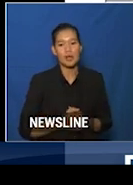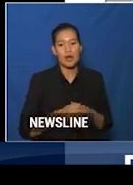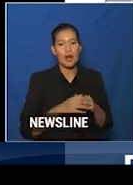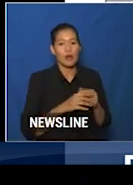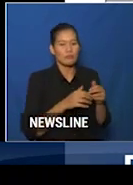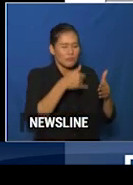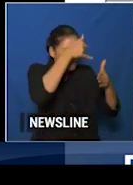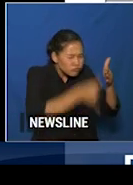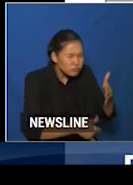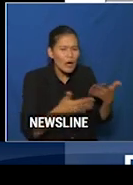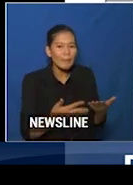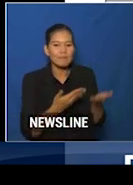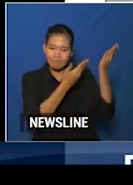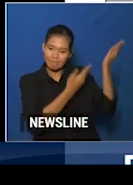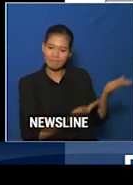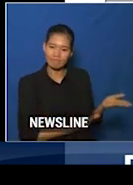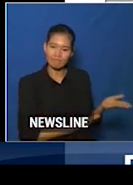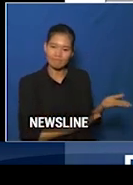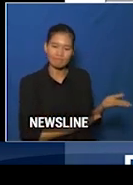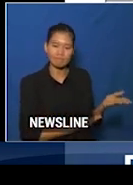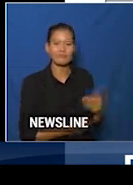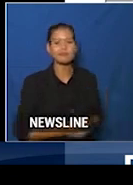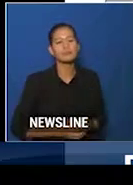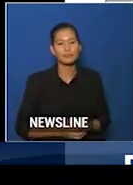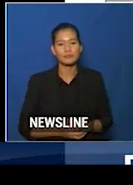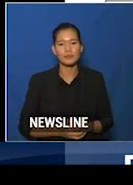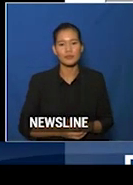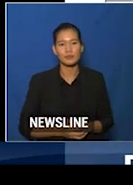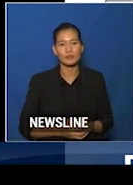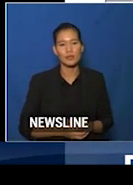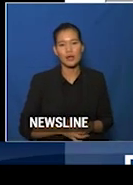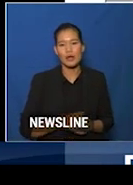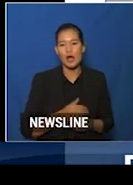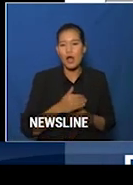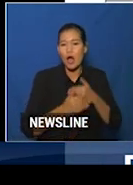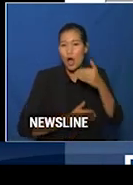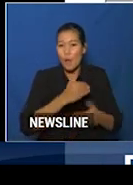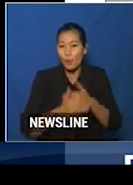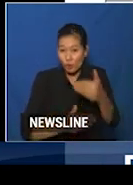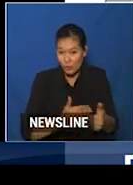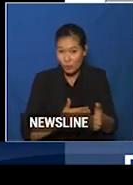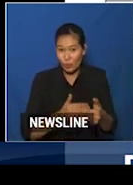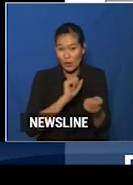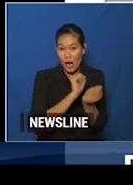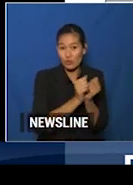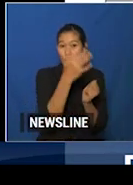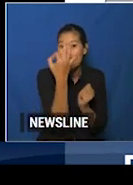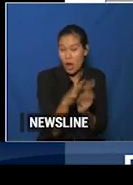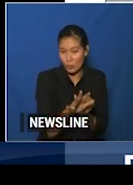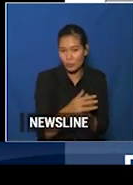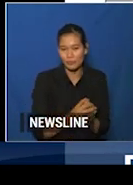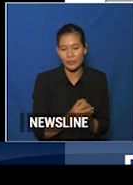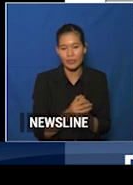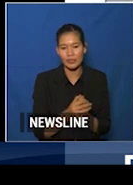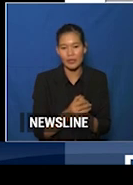dilihat di layar ini datanya kemudian prosedur yang kita lakukan untuk semua kasus baru begitu